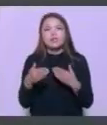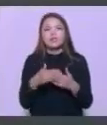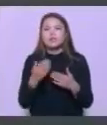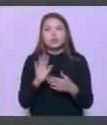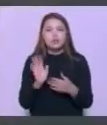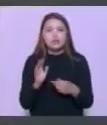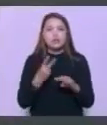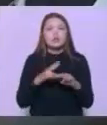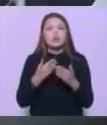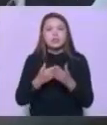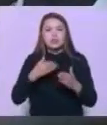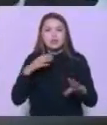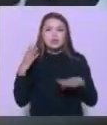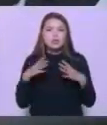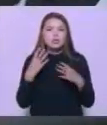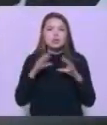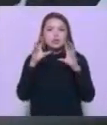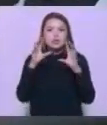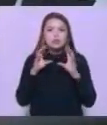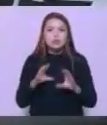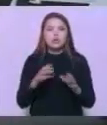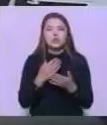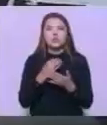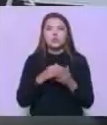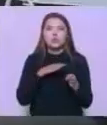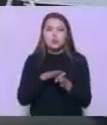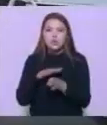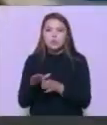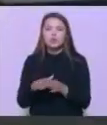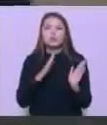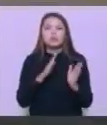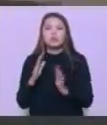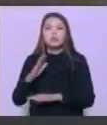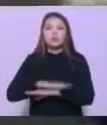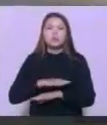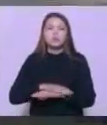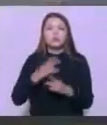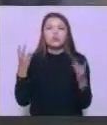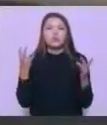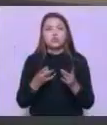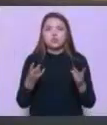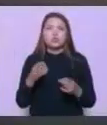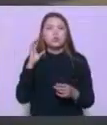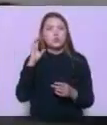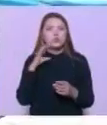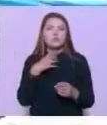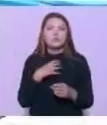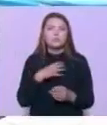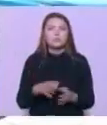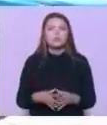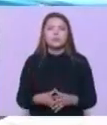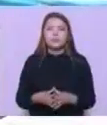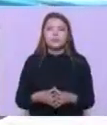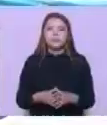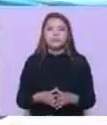емес, дейді полицейлер. Бастысы заңмен бекітілген ережелерді сақтап, тәртіпке бағынғанның құл болмайтын ескерту. Ақтау